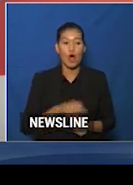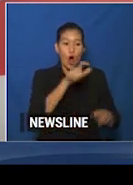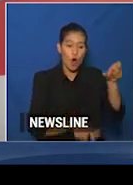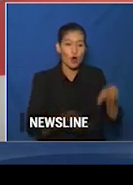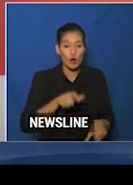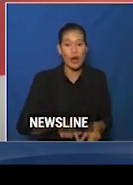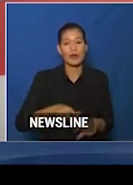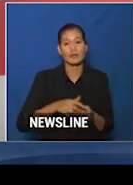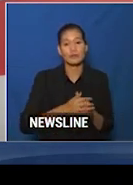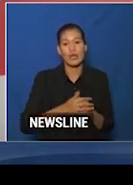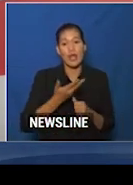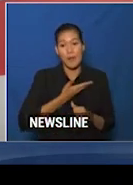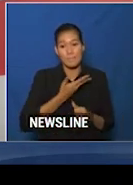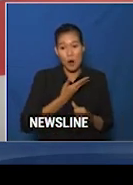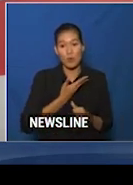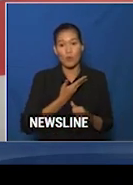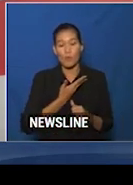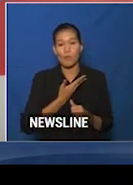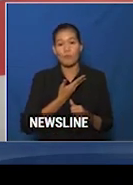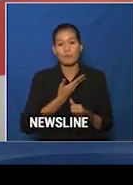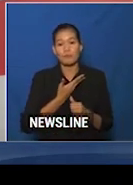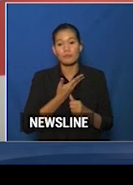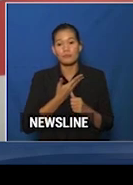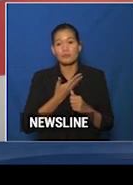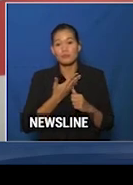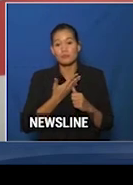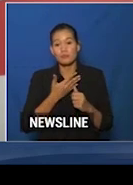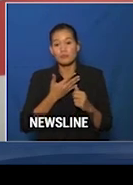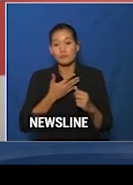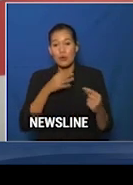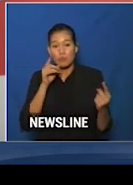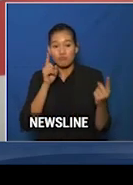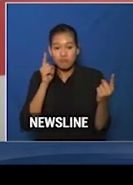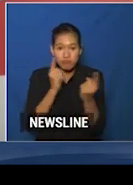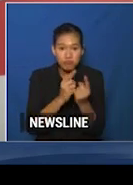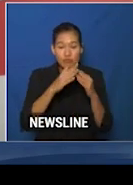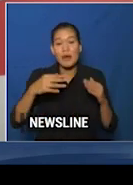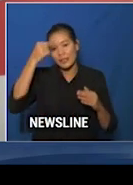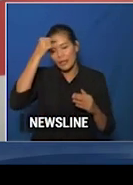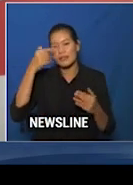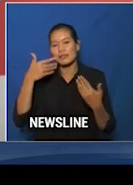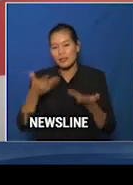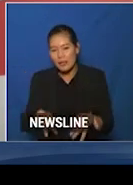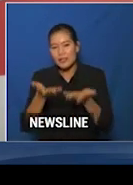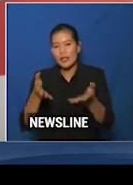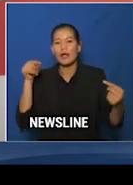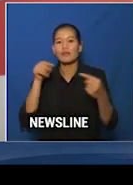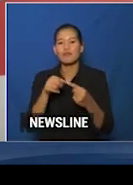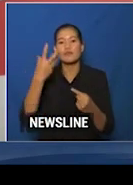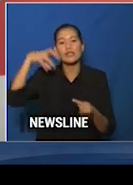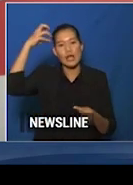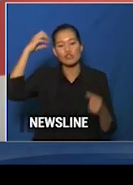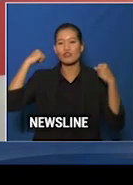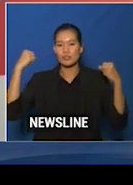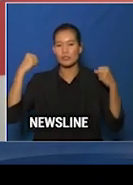rumah sakit silahkan untuk kemudian mengaksesnya melalui Dinas Kesehatan Provinsi karena titik distribusi kita ada